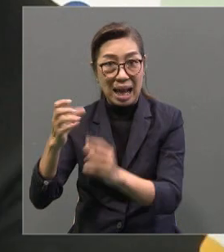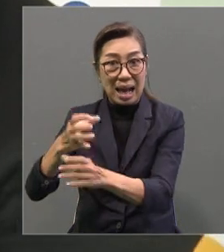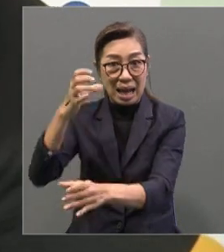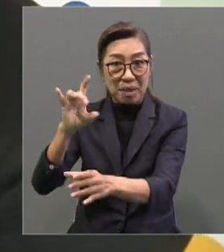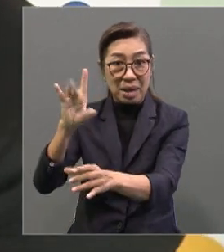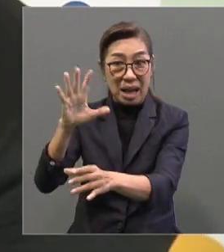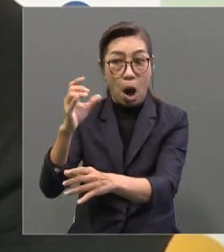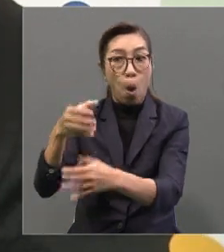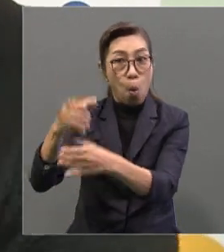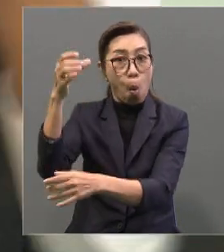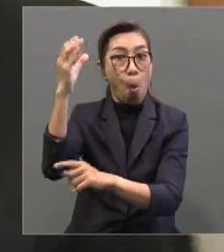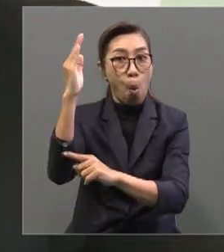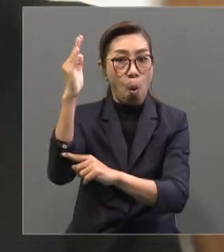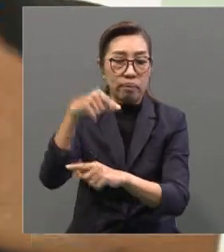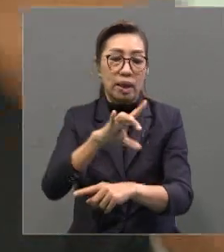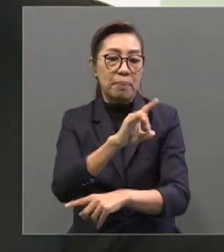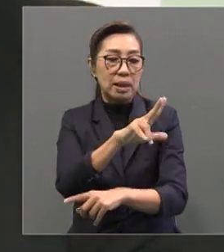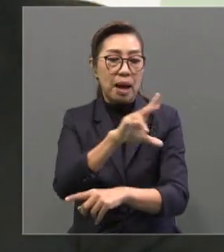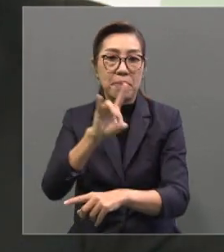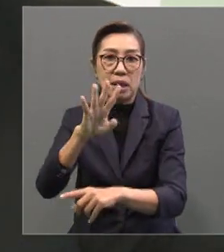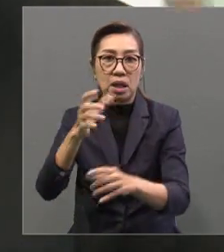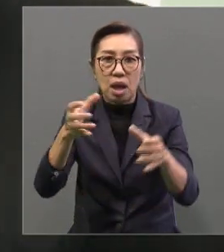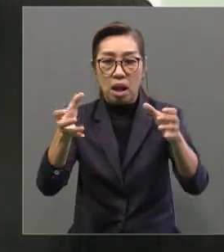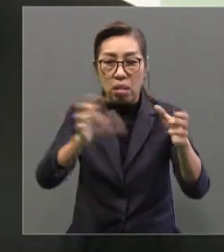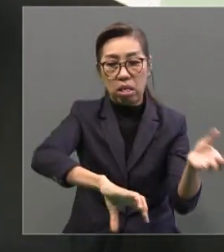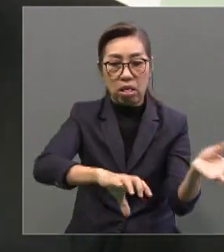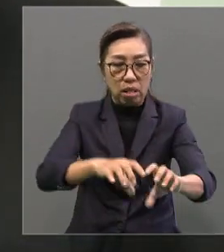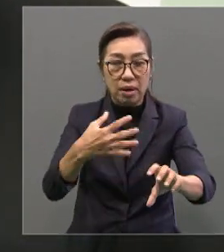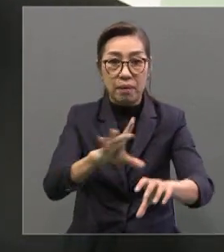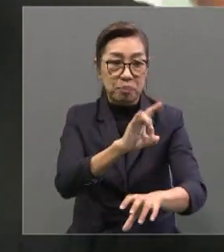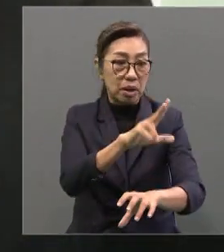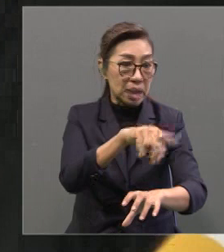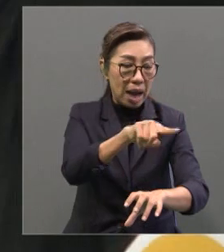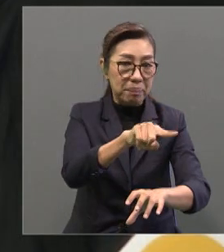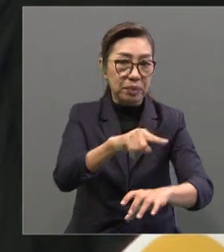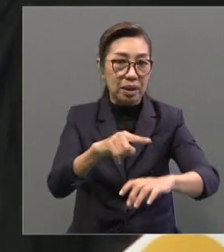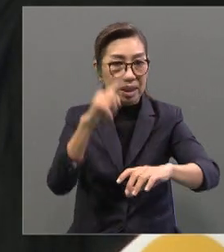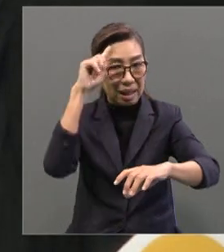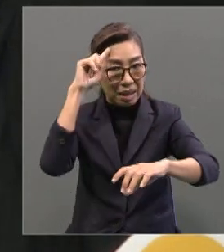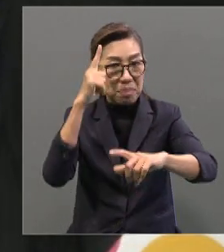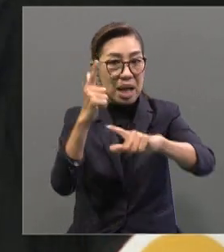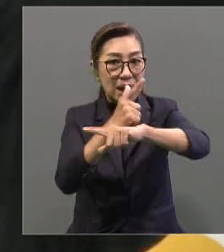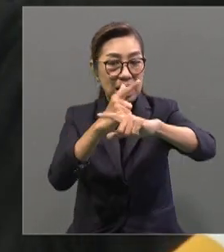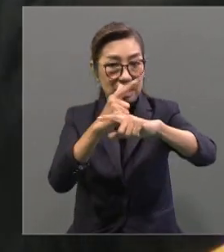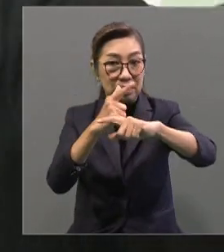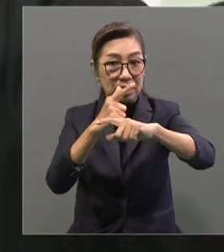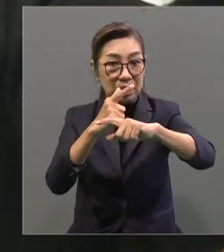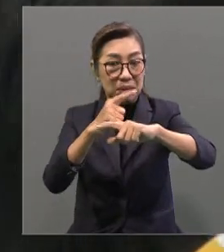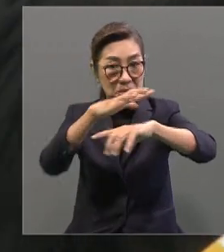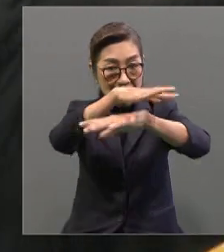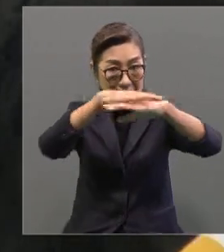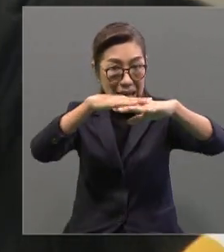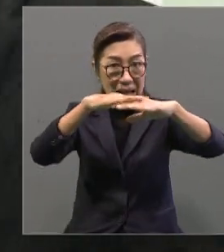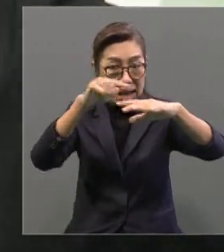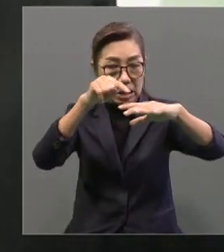เราที่เห็นยืนอยู่83 84เนี่ยล้มแต่83เนี่ยไม่มีมีแต่ตัวโครงเหล็กไปพาดอยู่แต่ว่าโคร